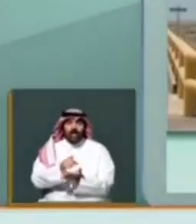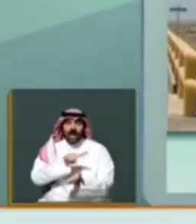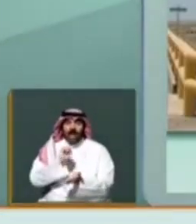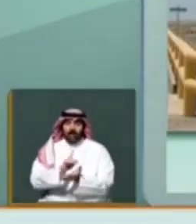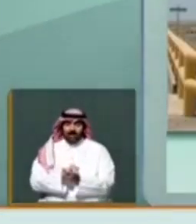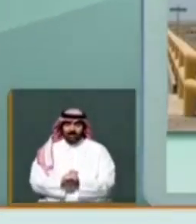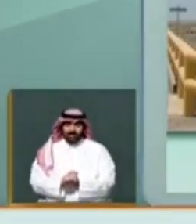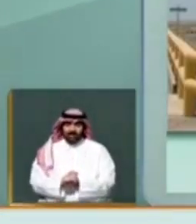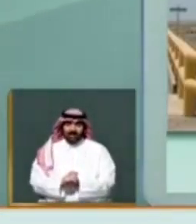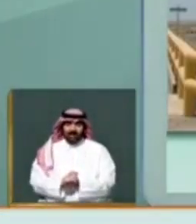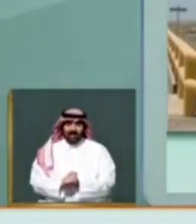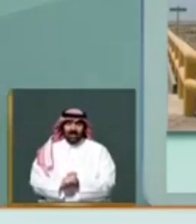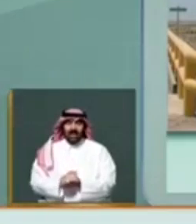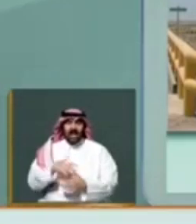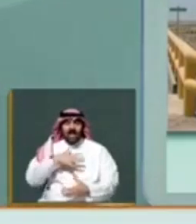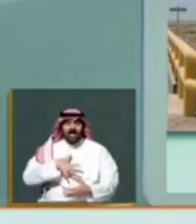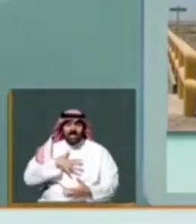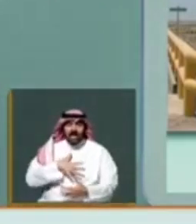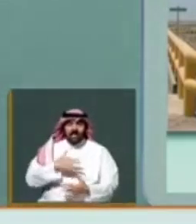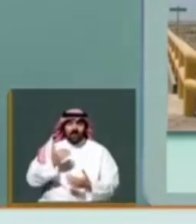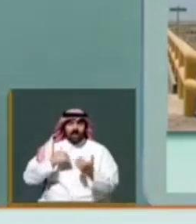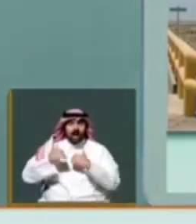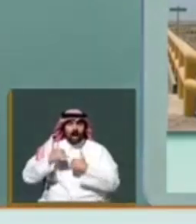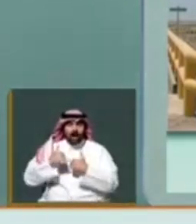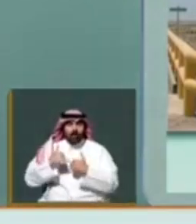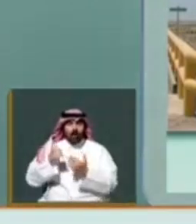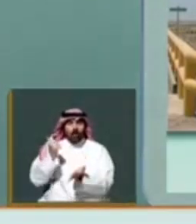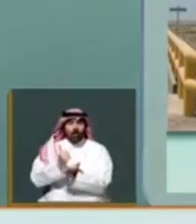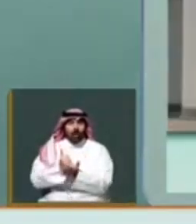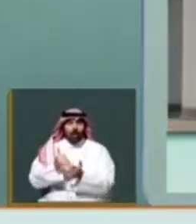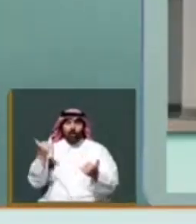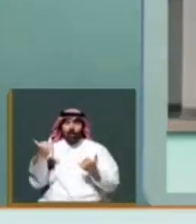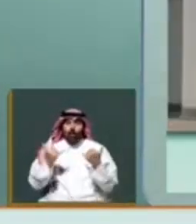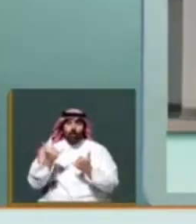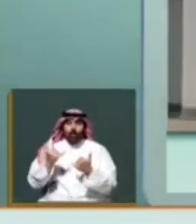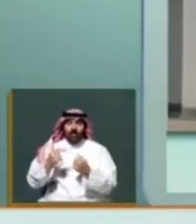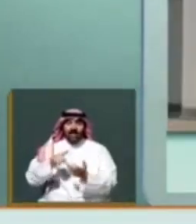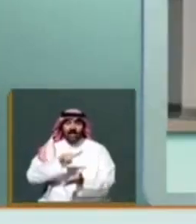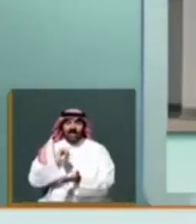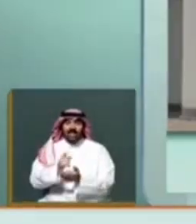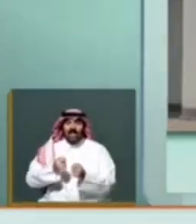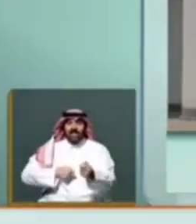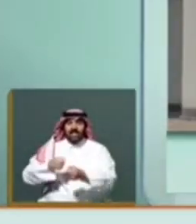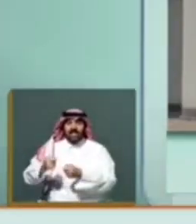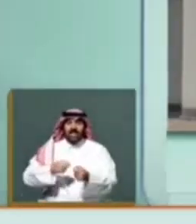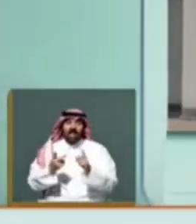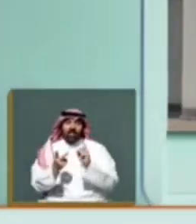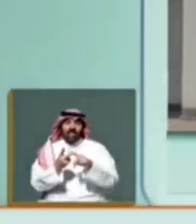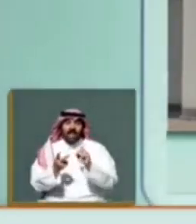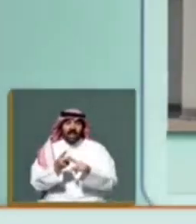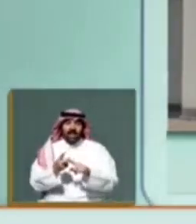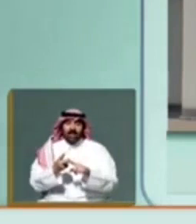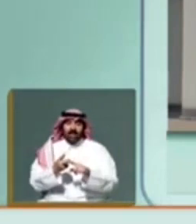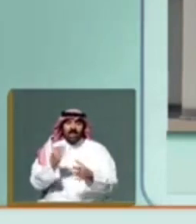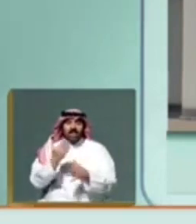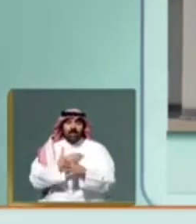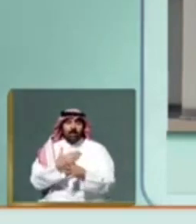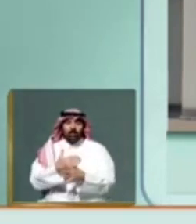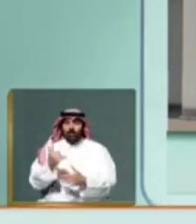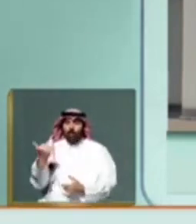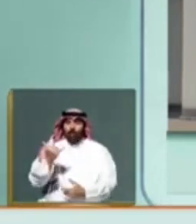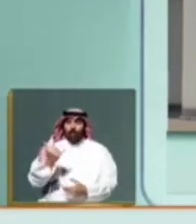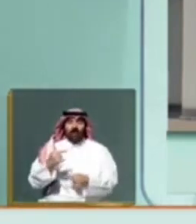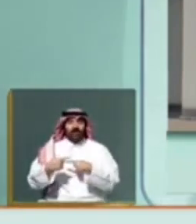العالمية، وإحساسها أيضا بأهمية دعم الاقتصاد العالمي. والمحور الثاني وهذا مهم